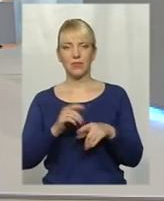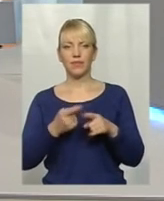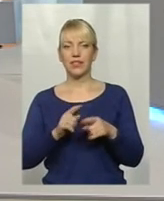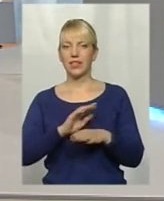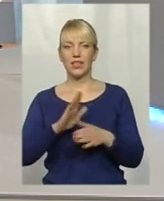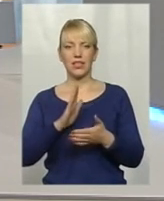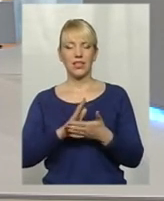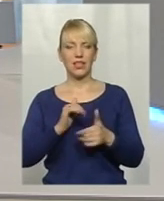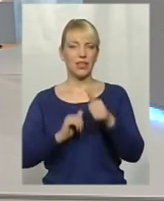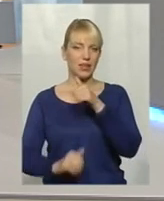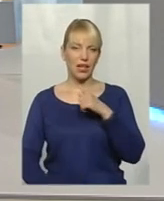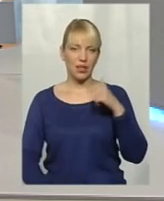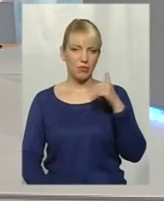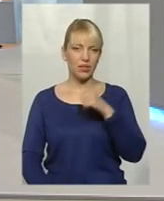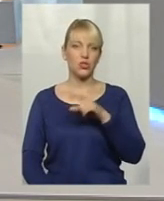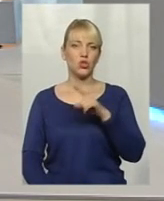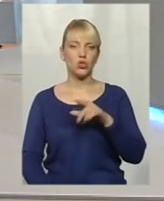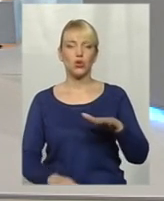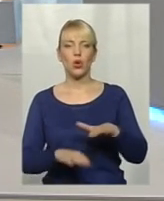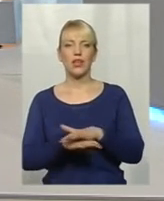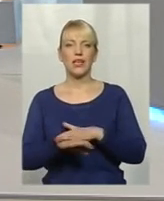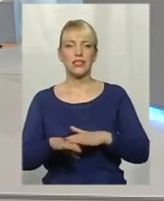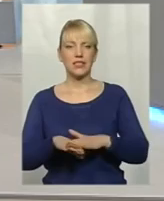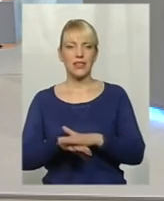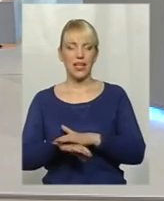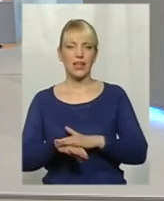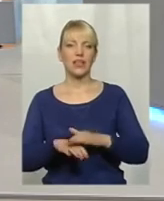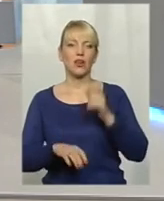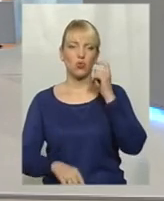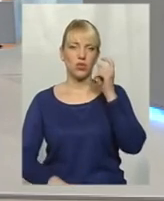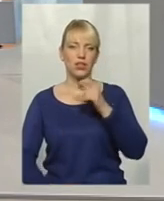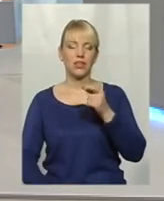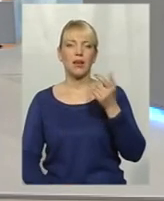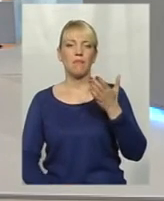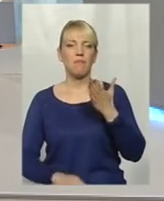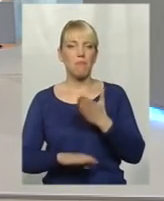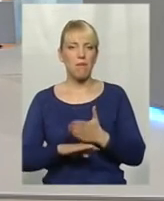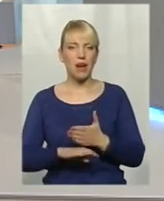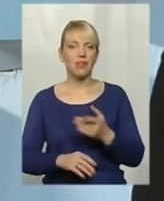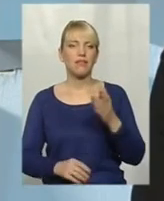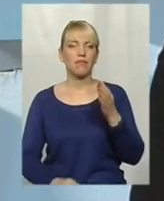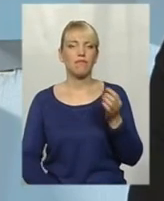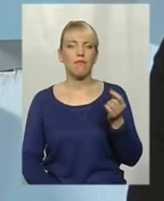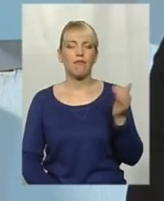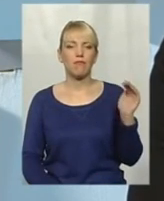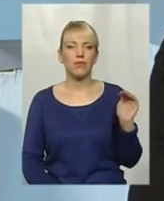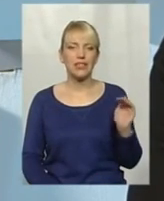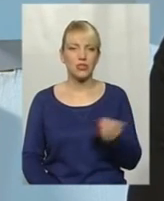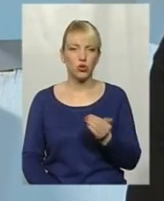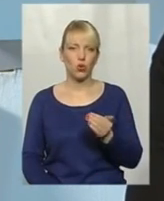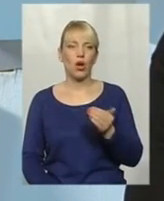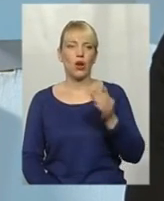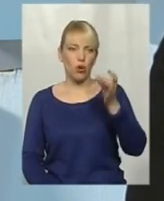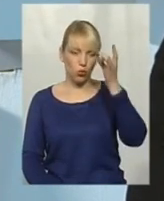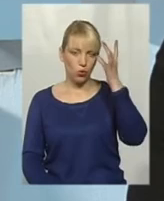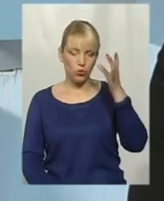зараз населення України має дуже низьку правову культуру і правову освіченість. І з метою